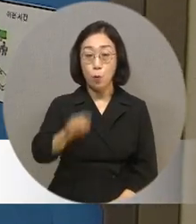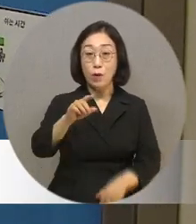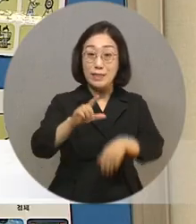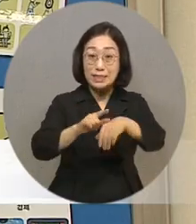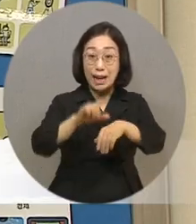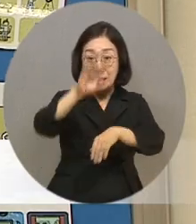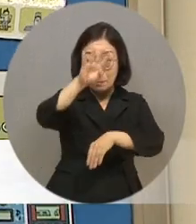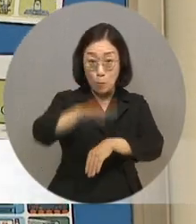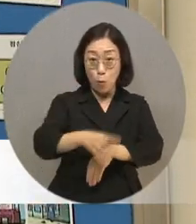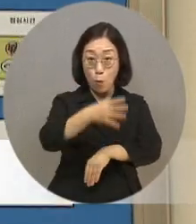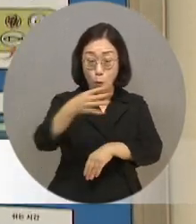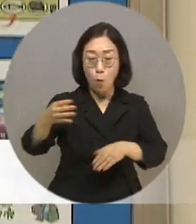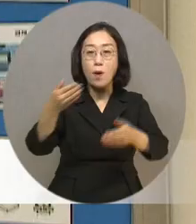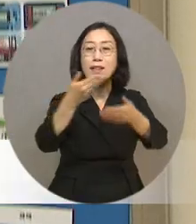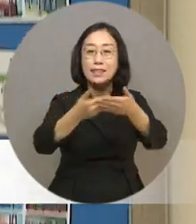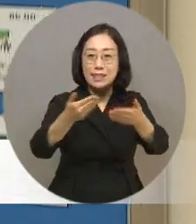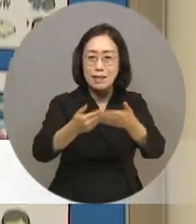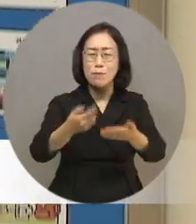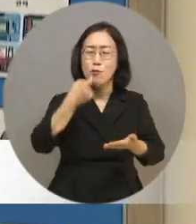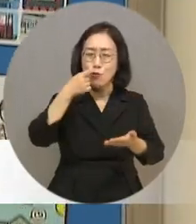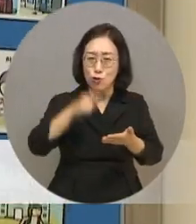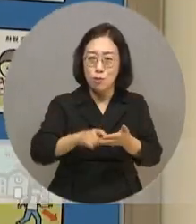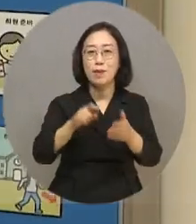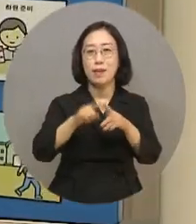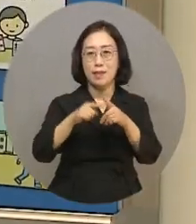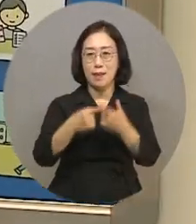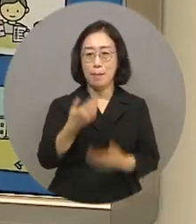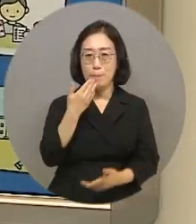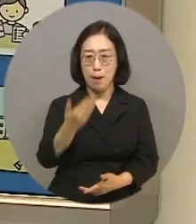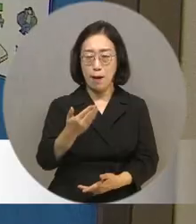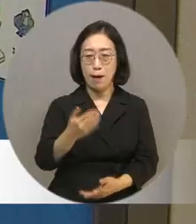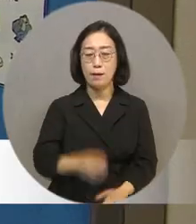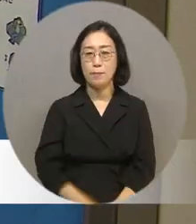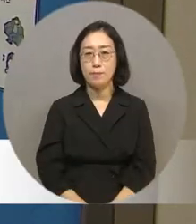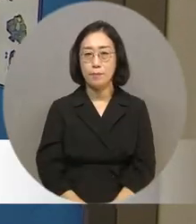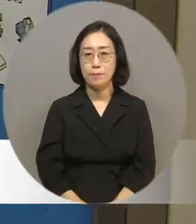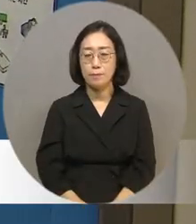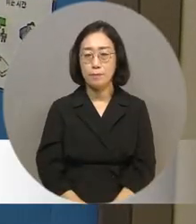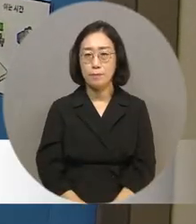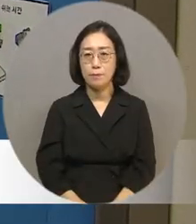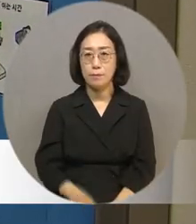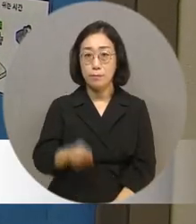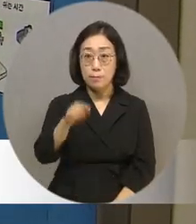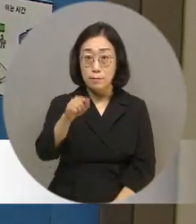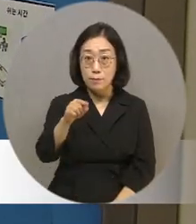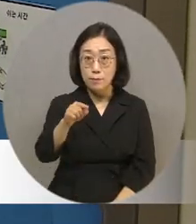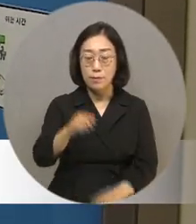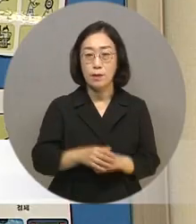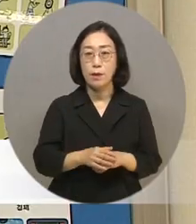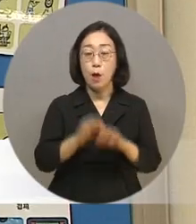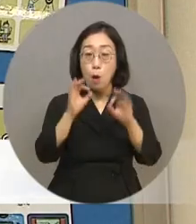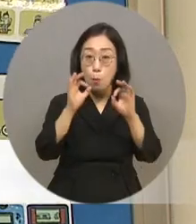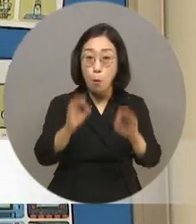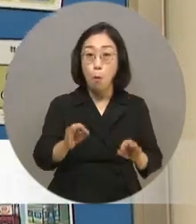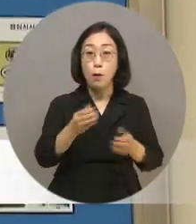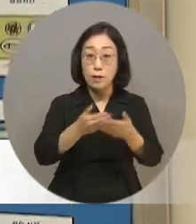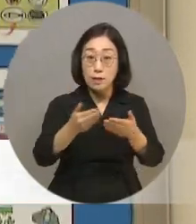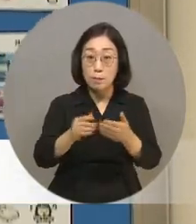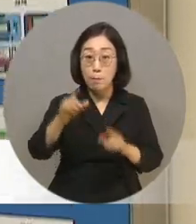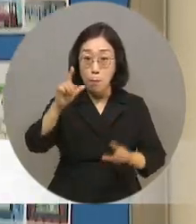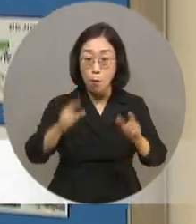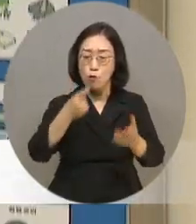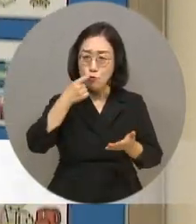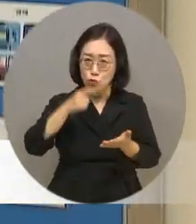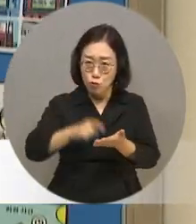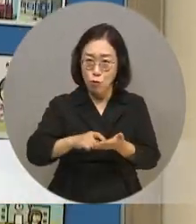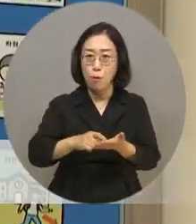역시 그림카드로 표시되어 이해를 돕습니다 칠판에 놓인 시간표 역시 그림카드로 표시되어